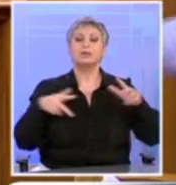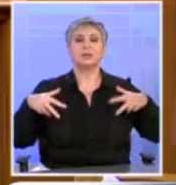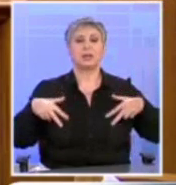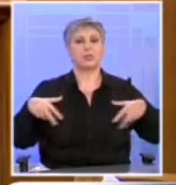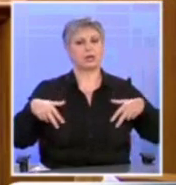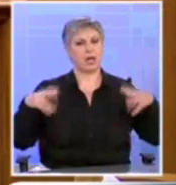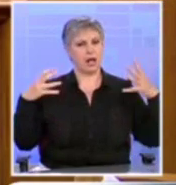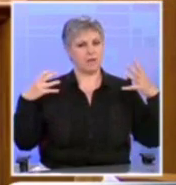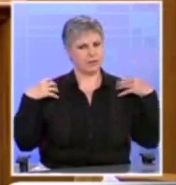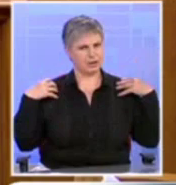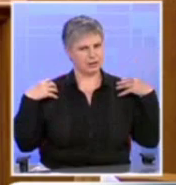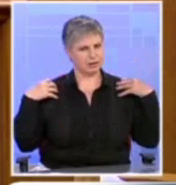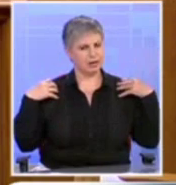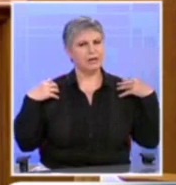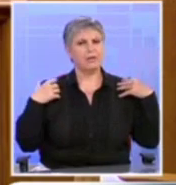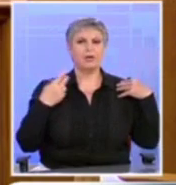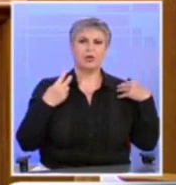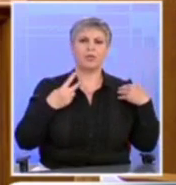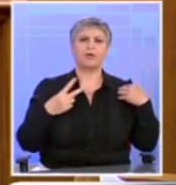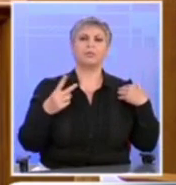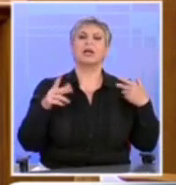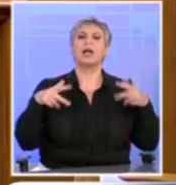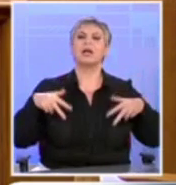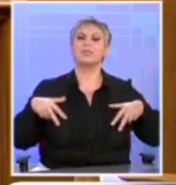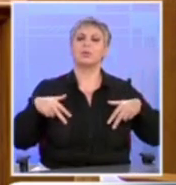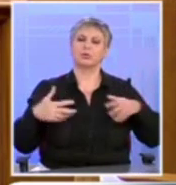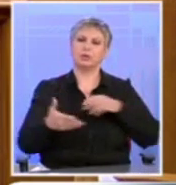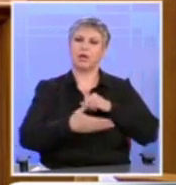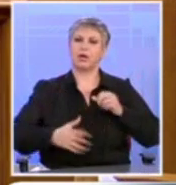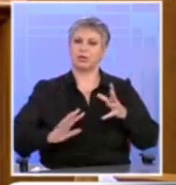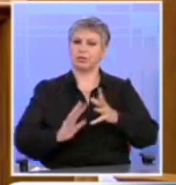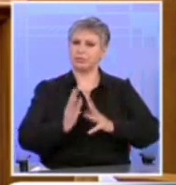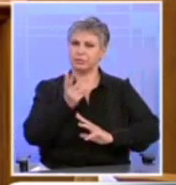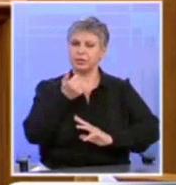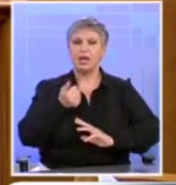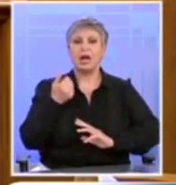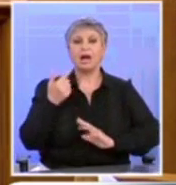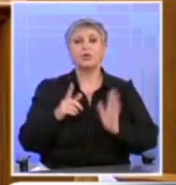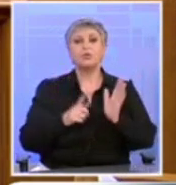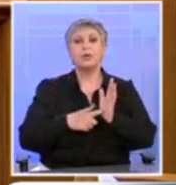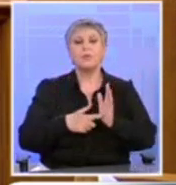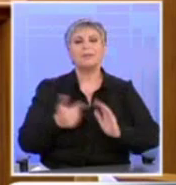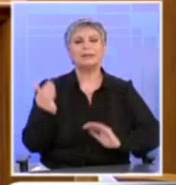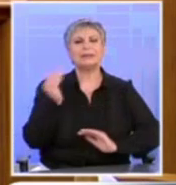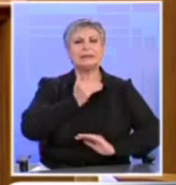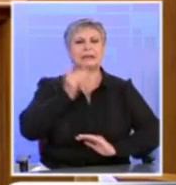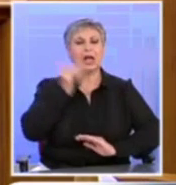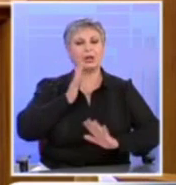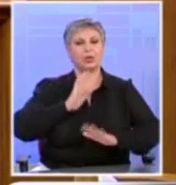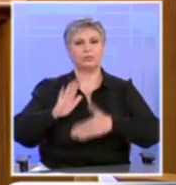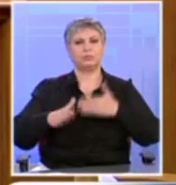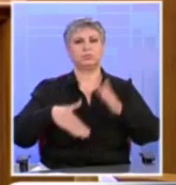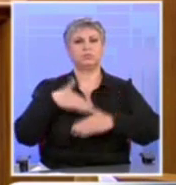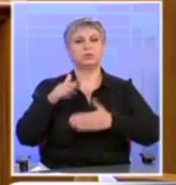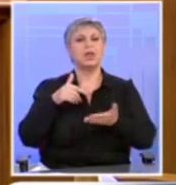βλέπω τον Υπουργό Αγροτικής Ανάπτυξης να προχωρήσουμε με ραγδαίους ρυθμούς για